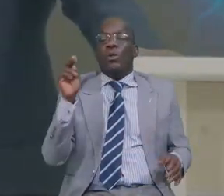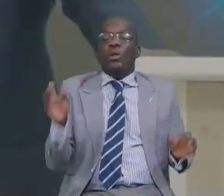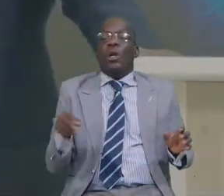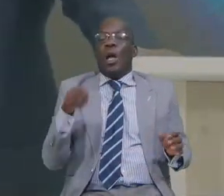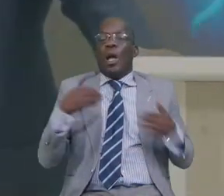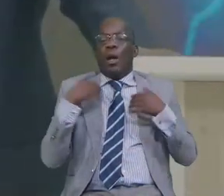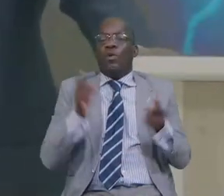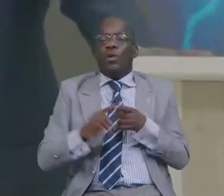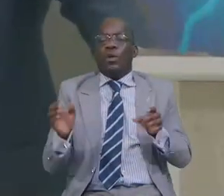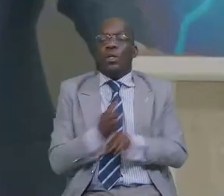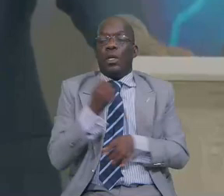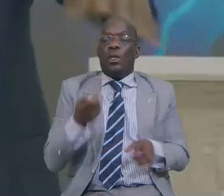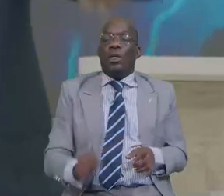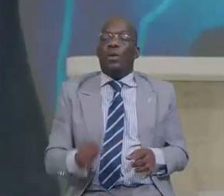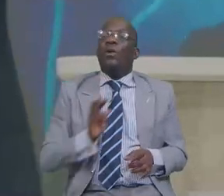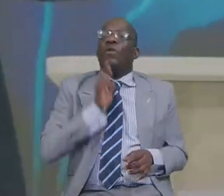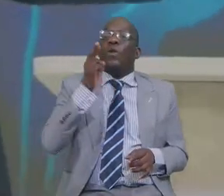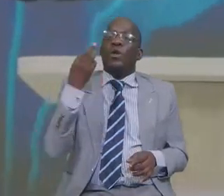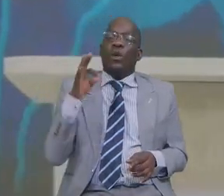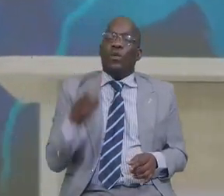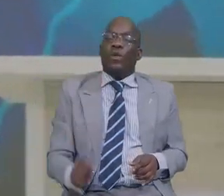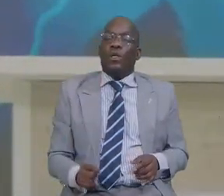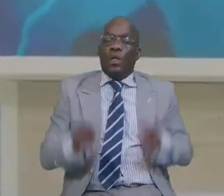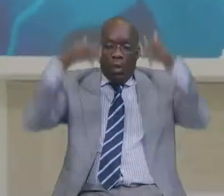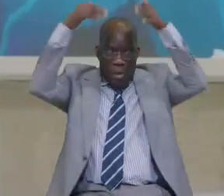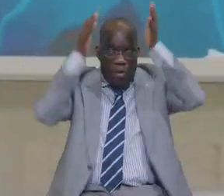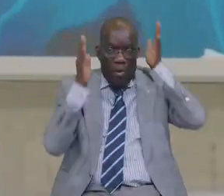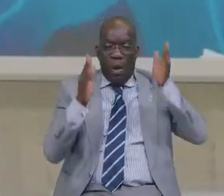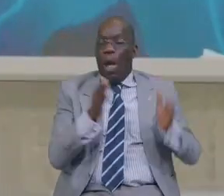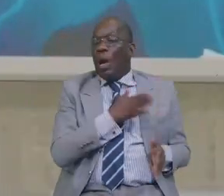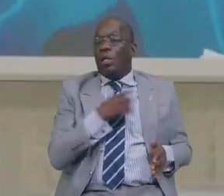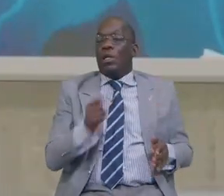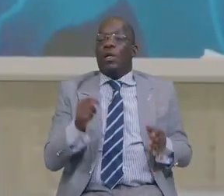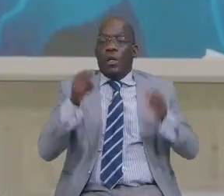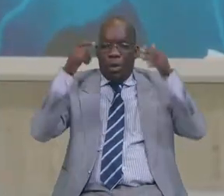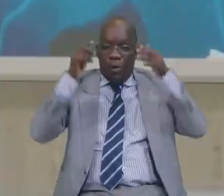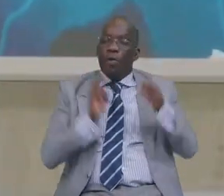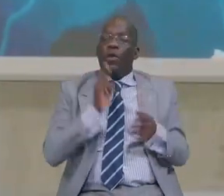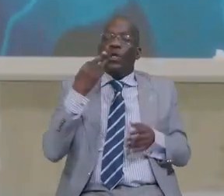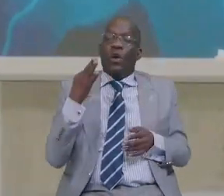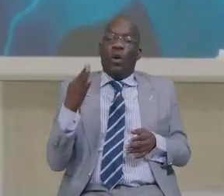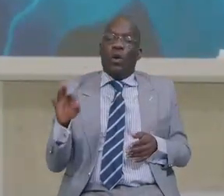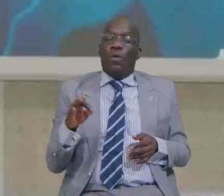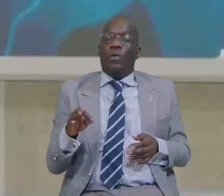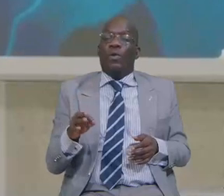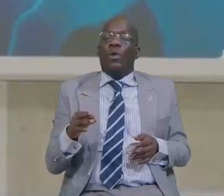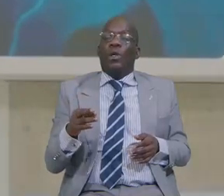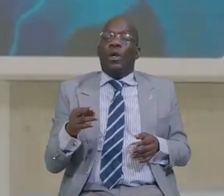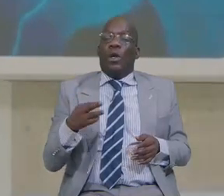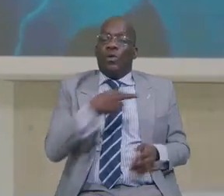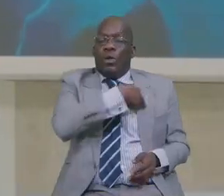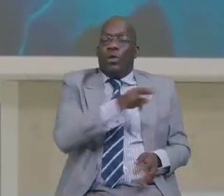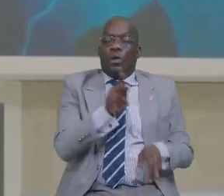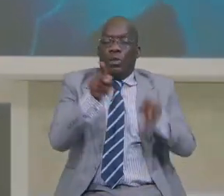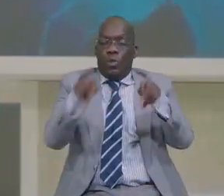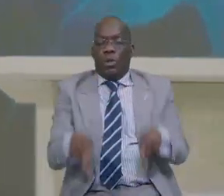voix d'un évêque, la voix d'un archevêque et la voix d'un révérend religieux.